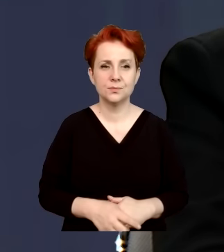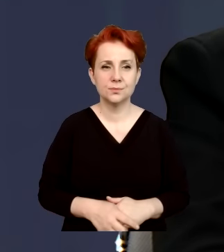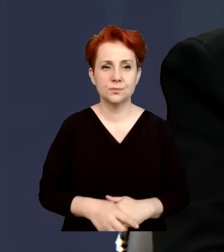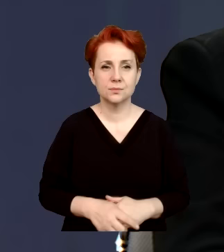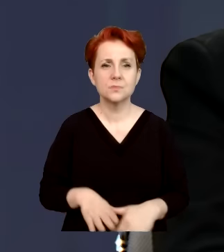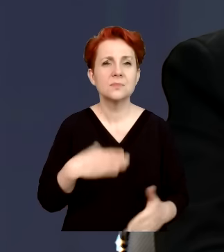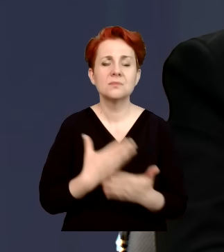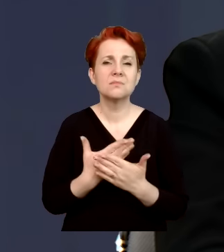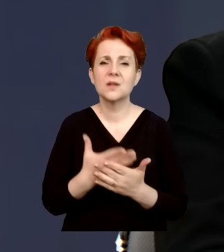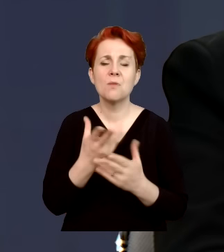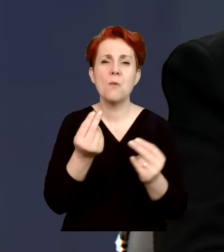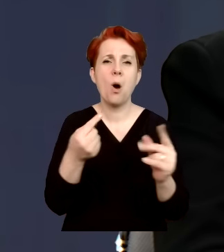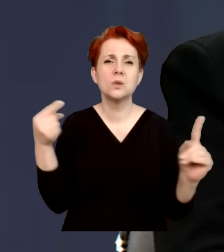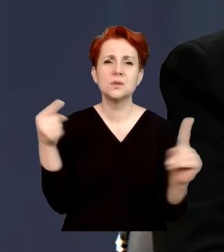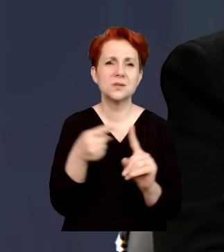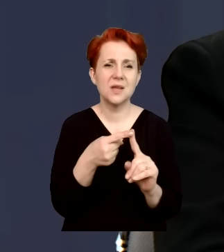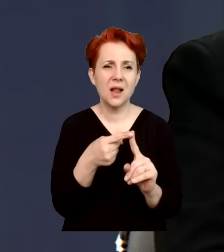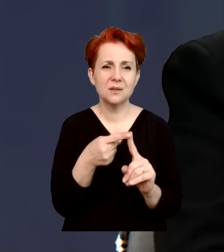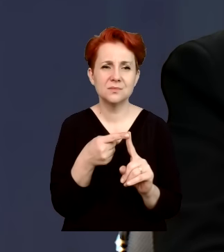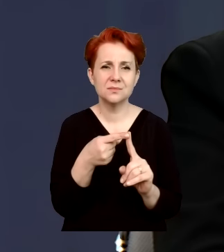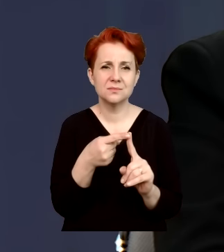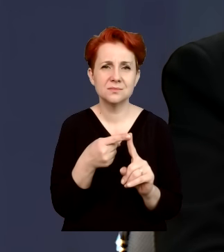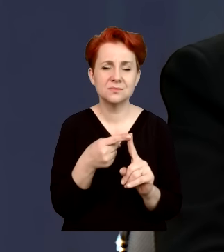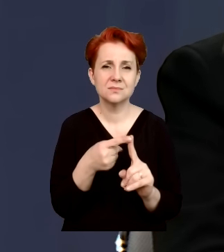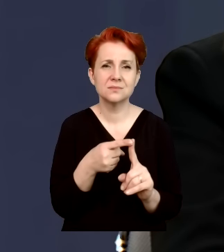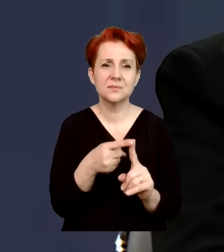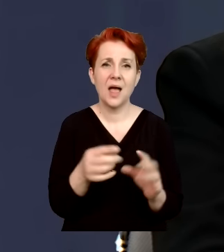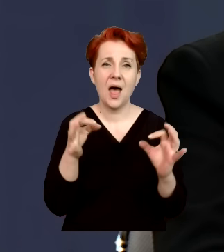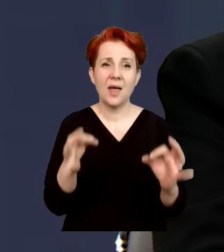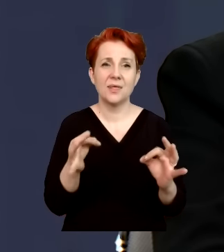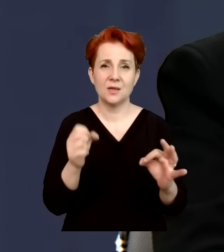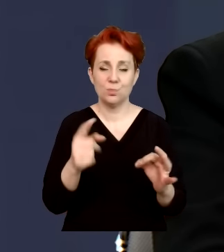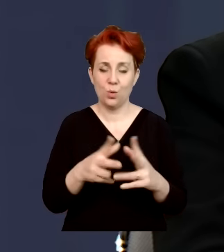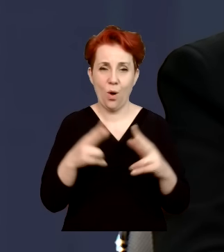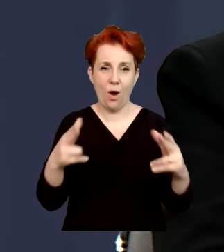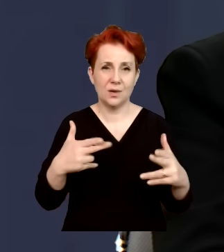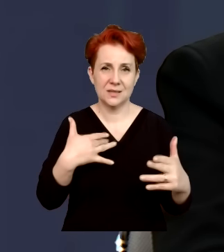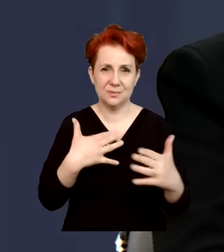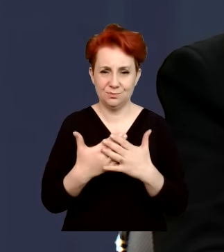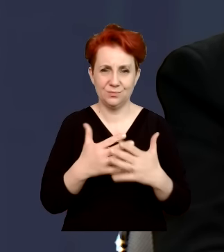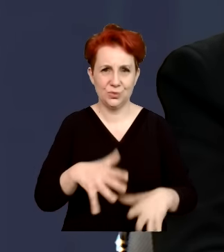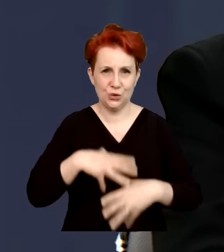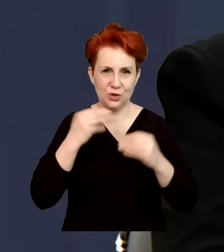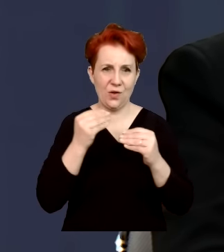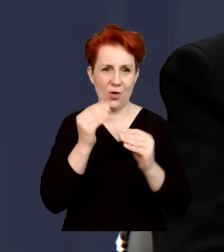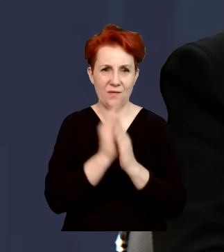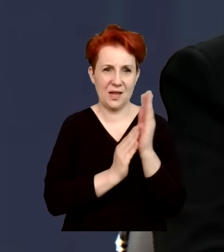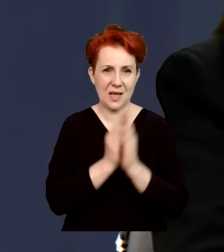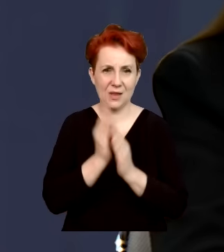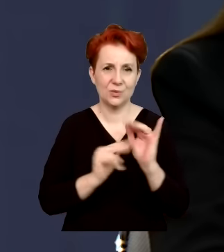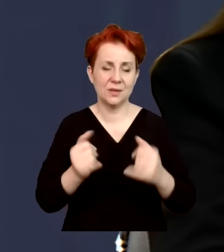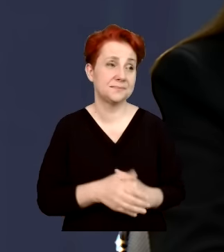czemu to służy, pani redaktor, jeszcze w tym okresie zbliżających się świąt Wielkiej Nocy? Nie